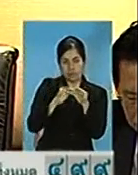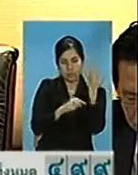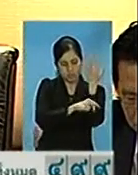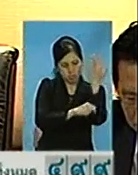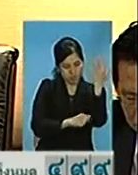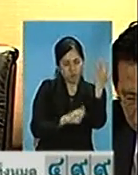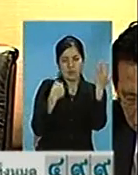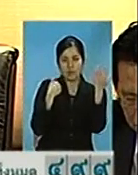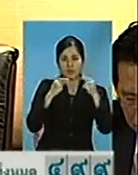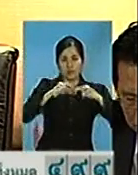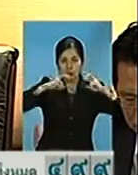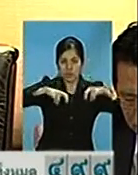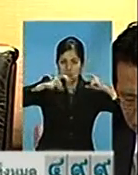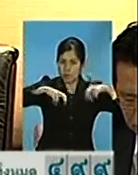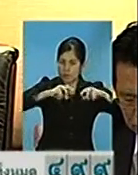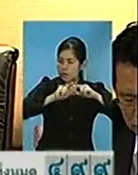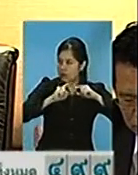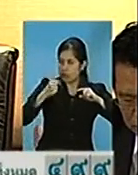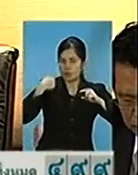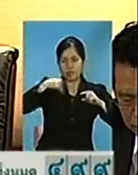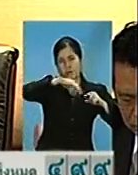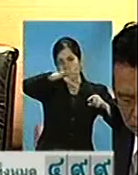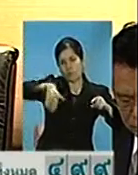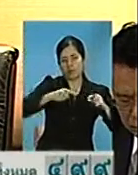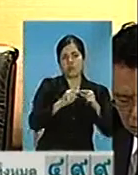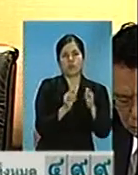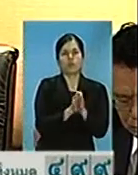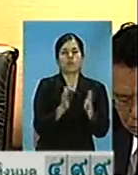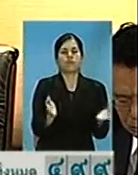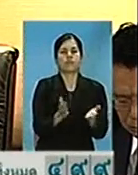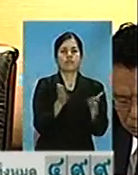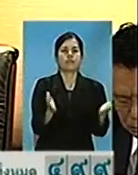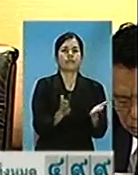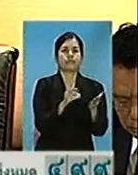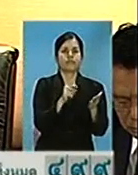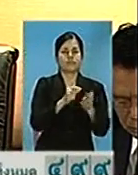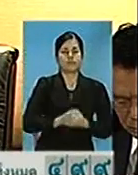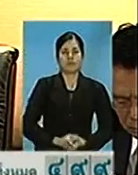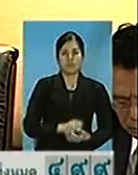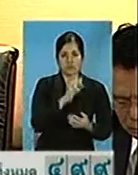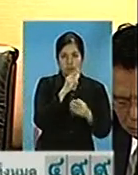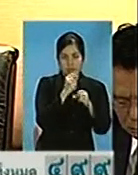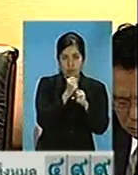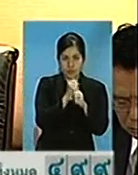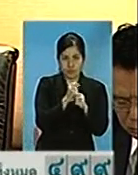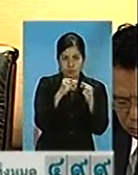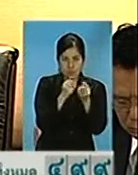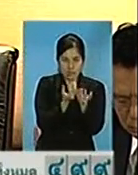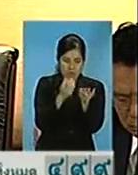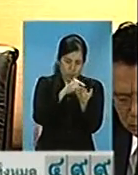คนวิจัยพันธุ์ช่วยหมดครับส่งเสริมสนับสนุนครับถ้าถ้วยยางที่มันจะรองรับยาง